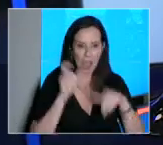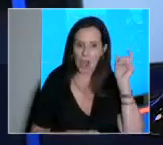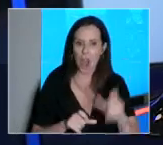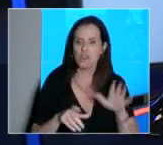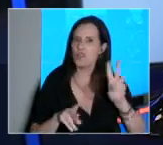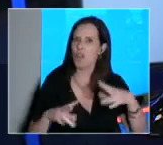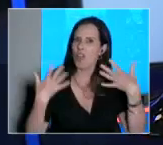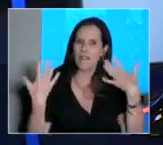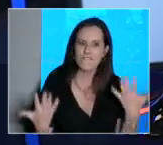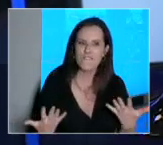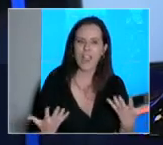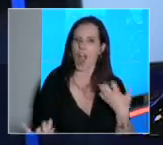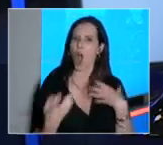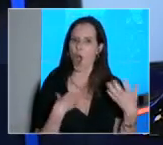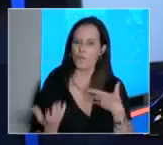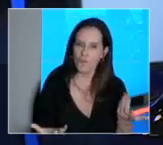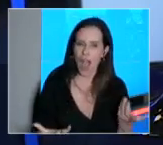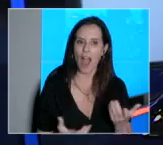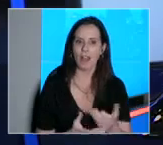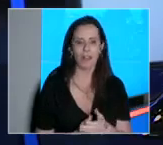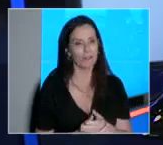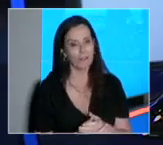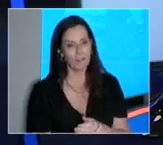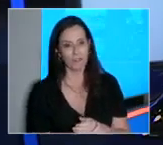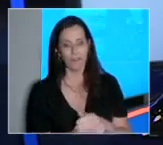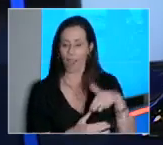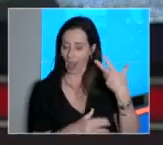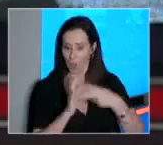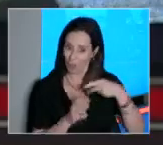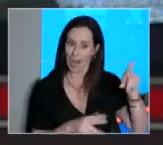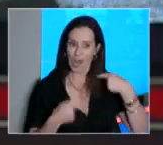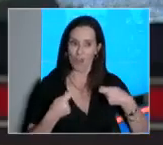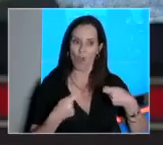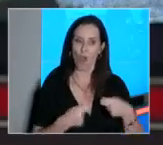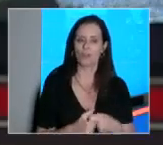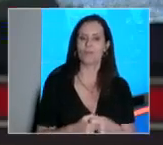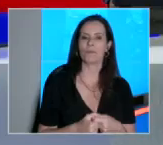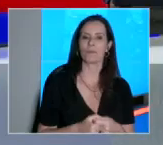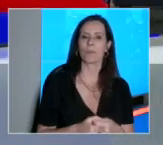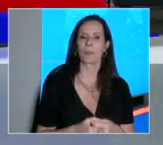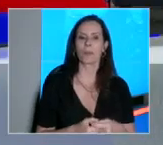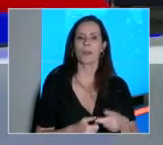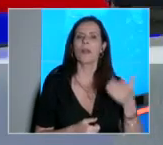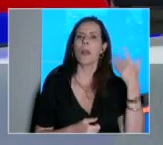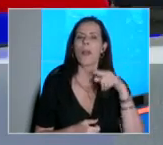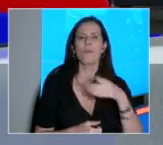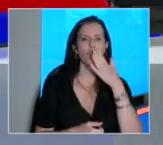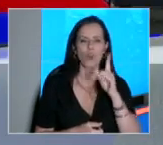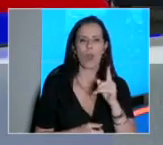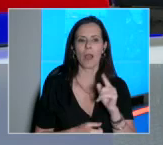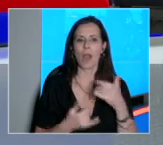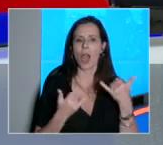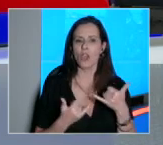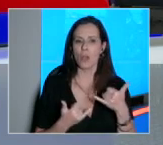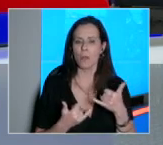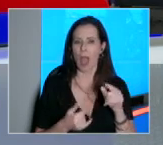יש אווירה, הופעות, מסעדות, מה? כן, כאלה דברים. היום התנועה פעם הייתה מכיוון ירושלים לשפלה,